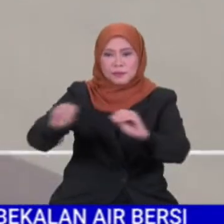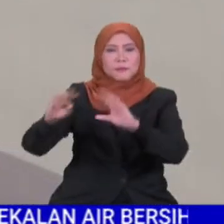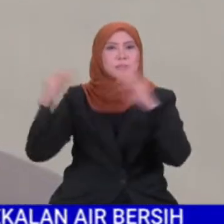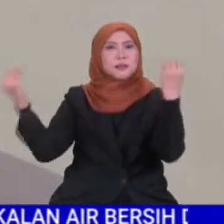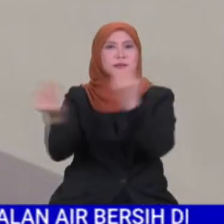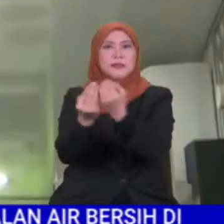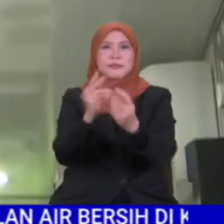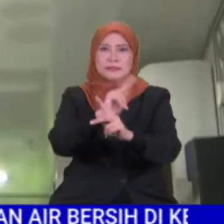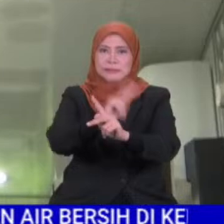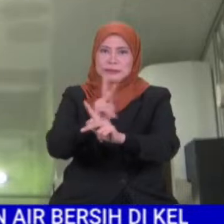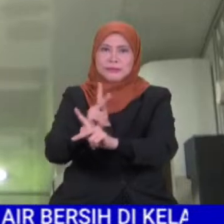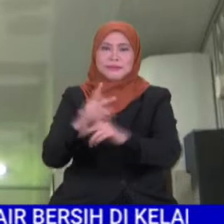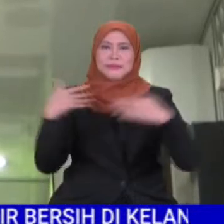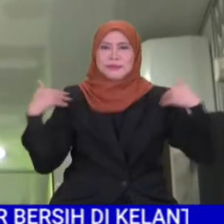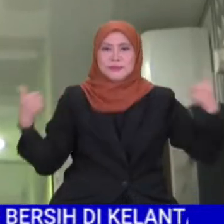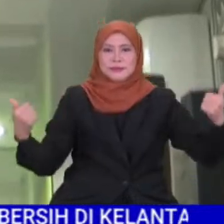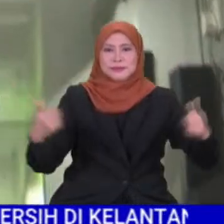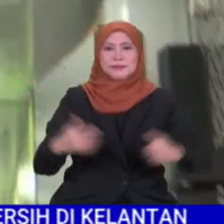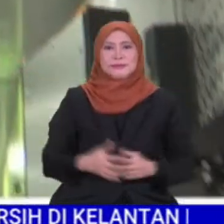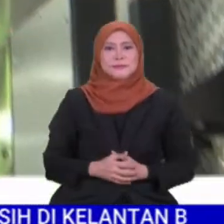untuk menjaga kesihatan.